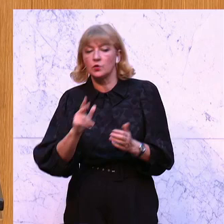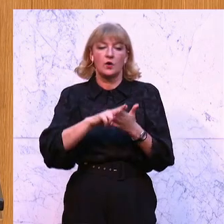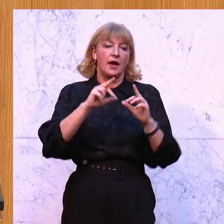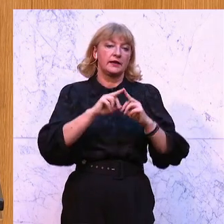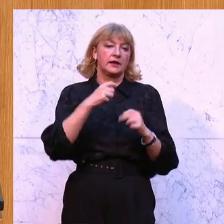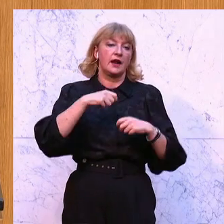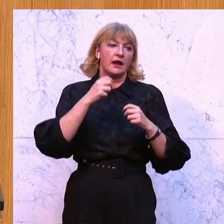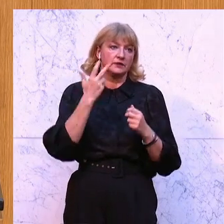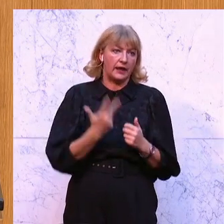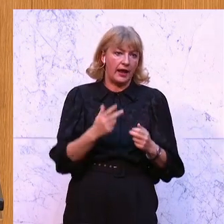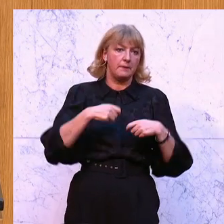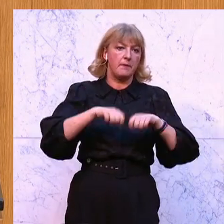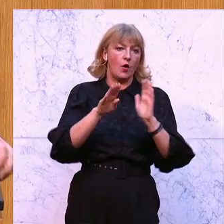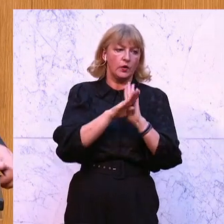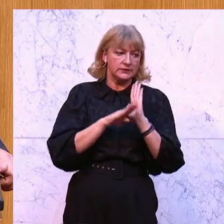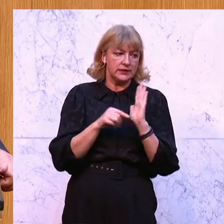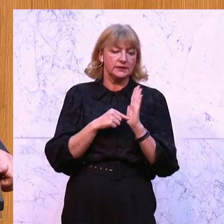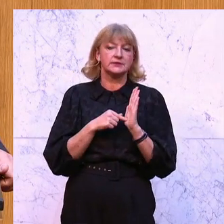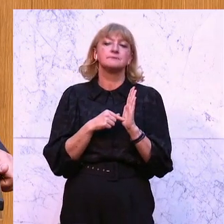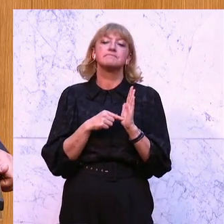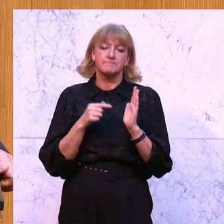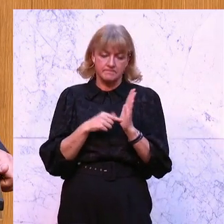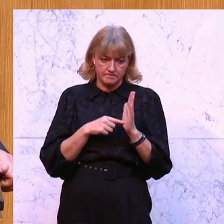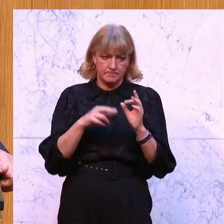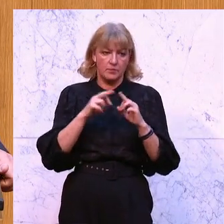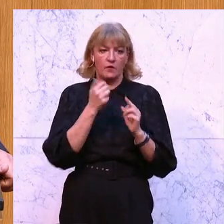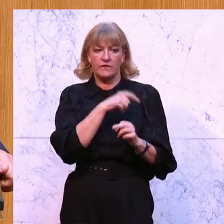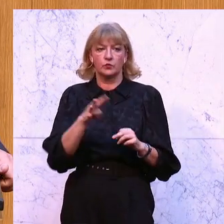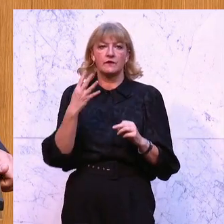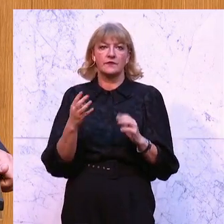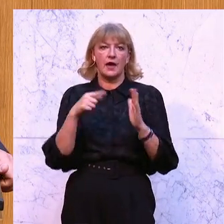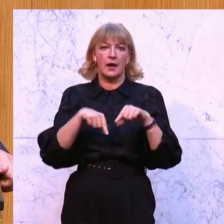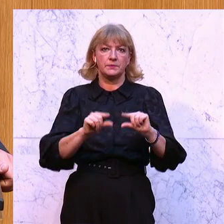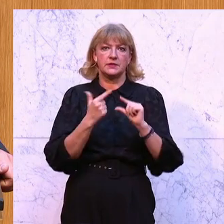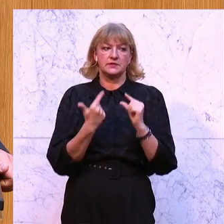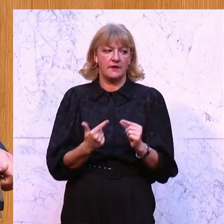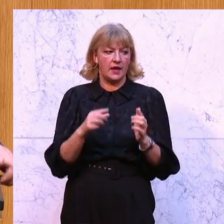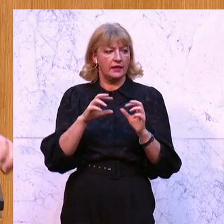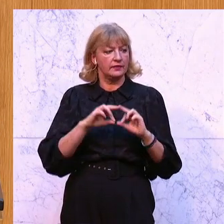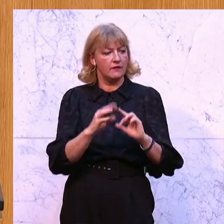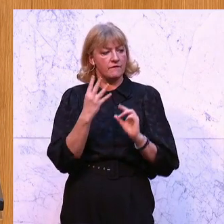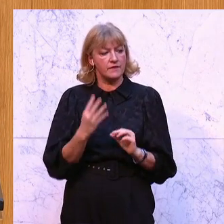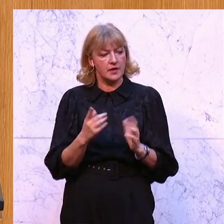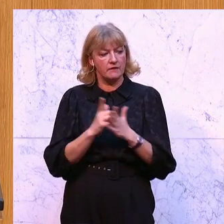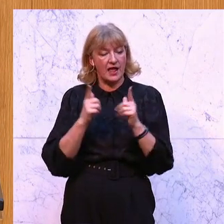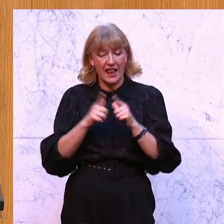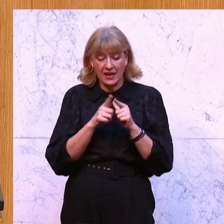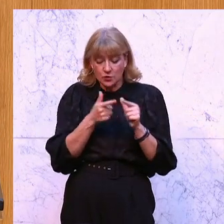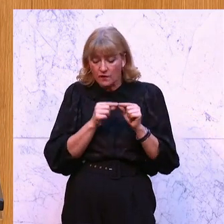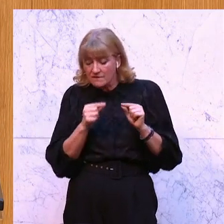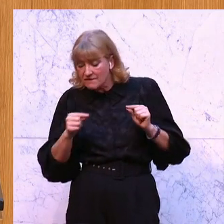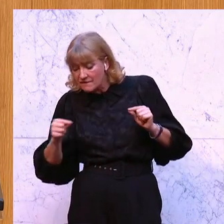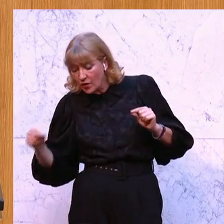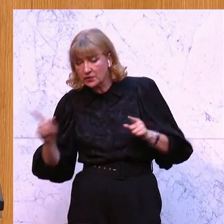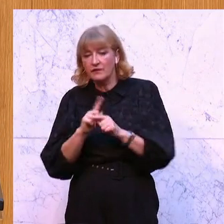des Bauernsozialversicherungsgesetzes, wird wie folgt geändert. In § 404 Absatz 2, dritter Satz in der Fassung der Ziffer 4 wird nach dem Wort Leistung die Wortfolge nach